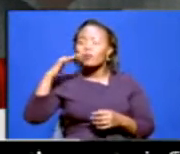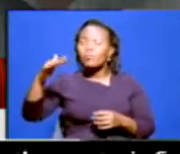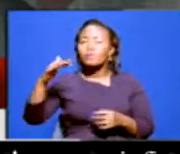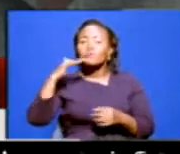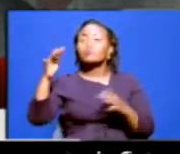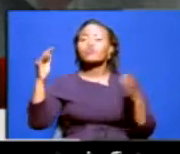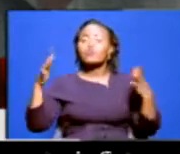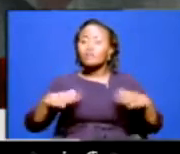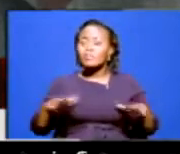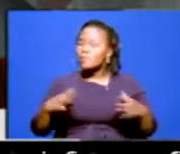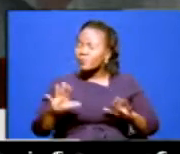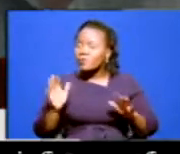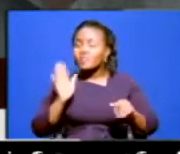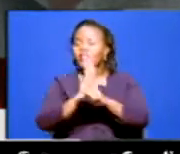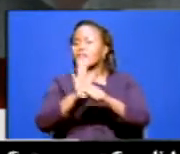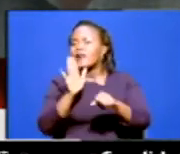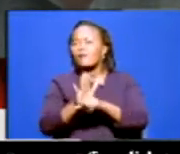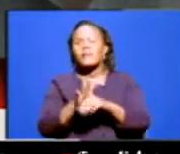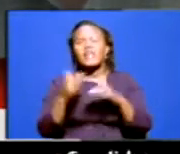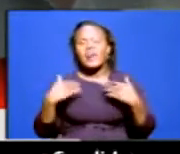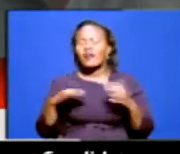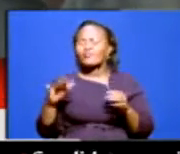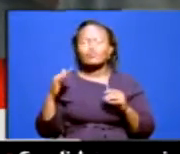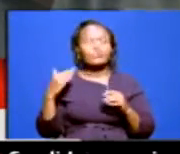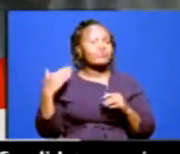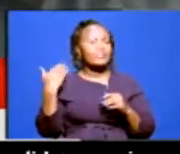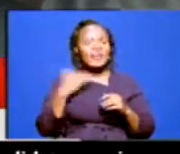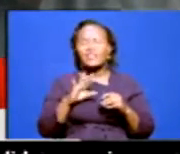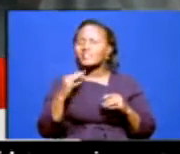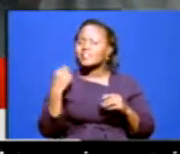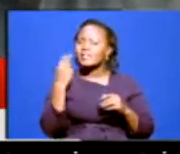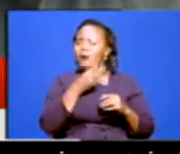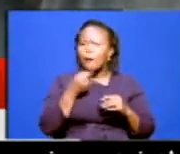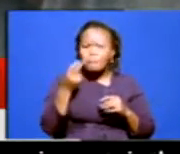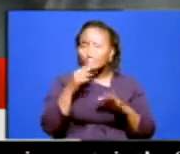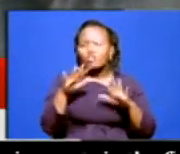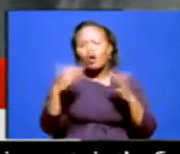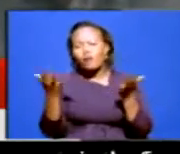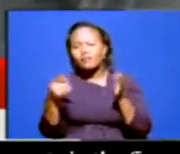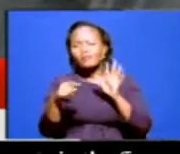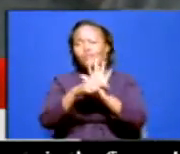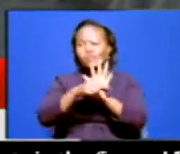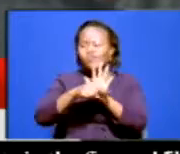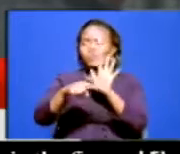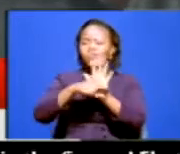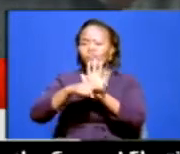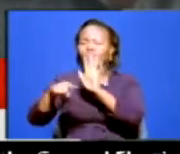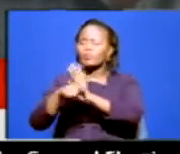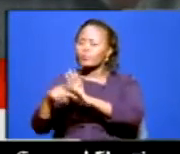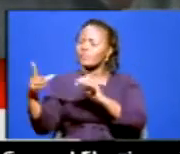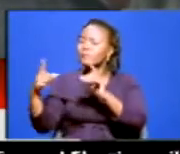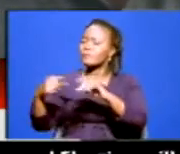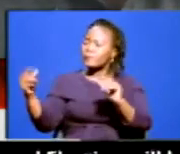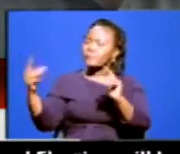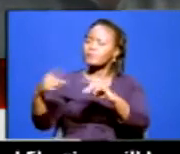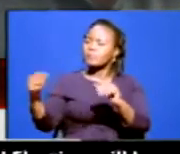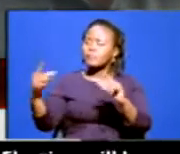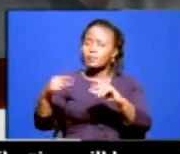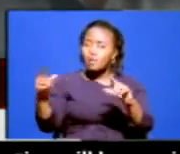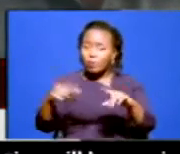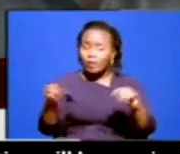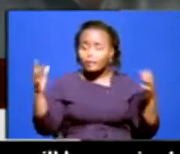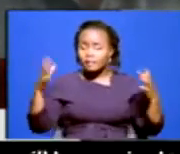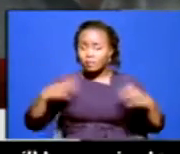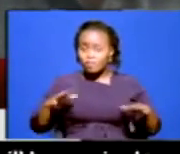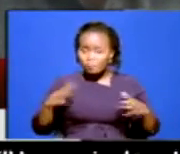wananchi, unapata kwamba wanatoa maneno yasiyofaa katika hiyo eneo ama kwa watu wao,